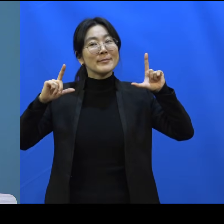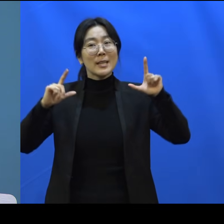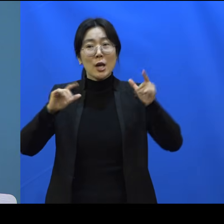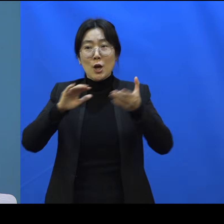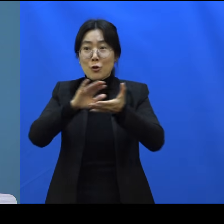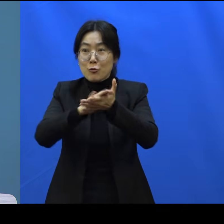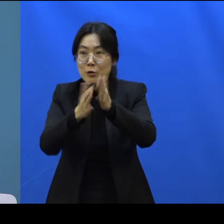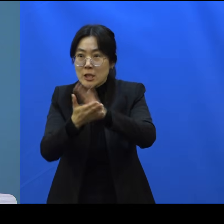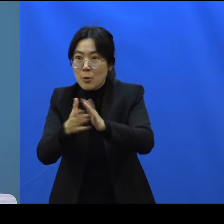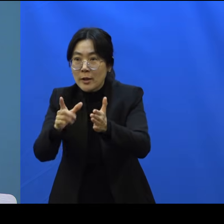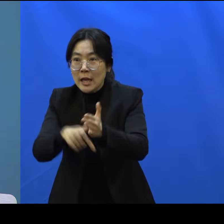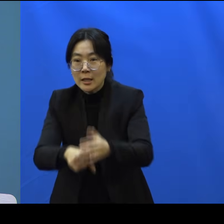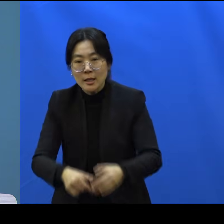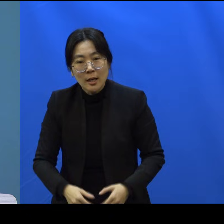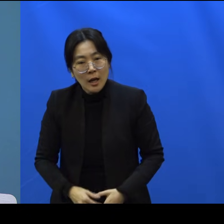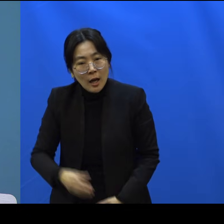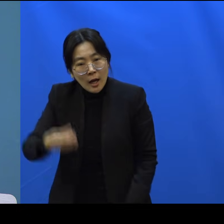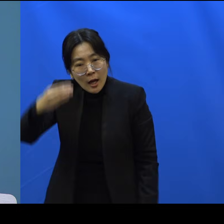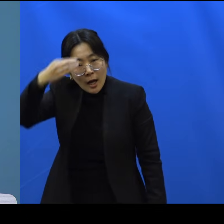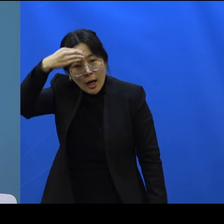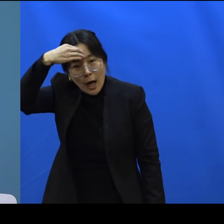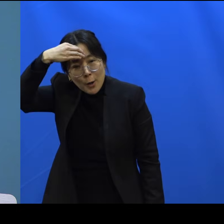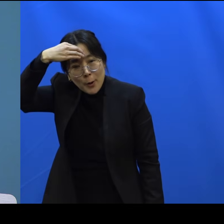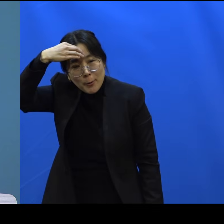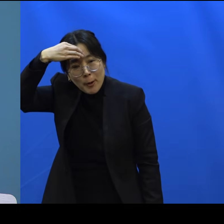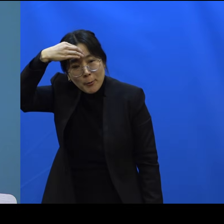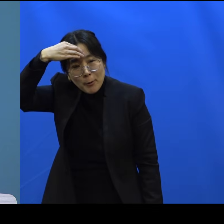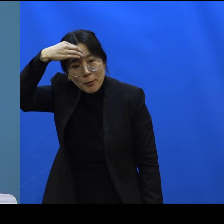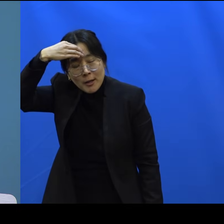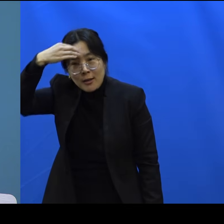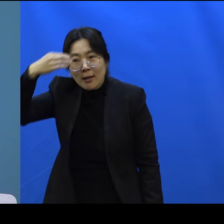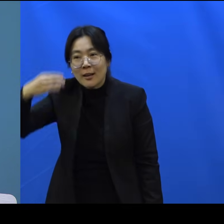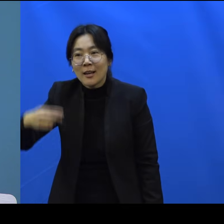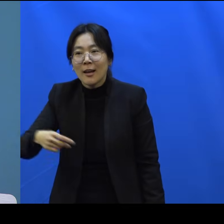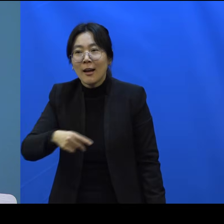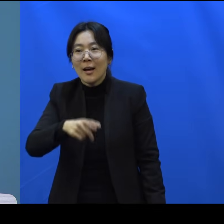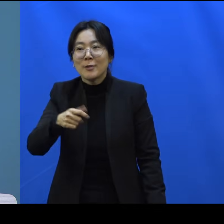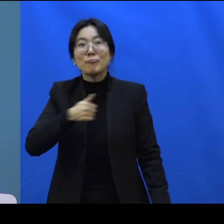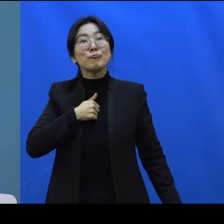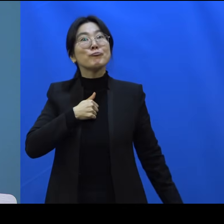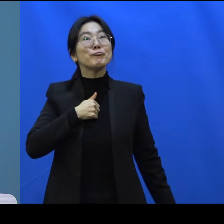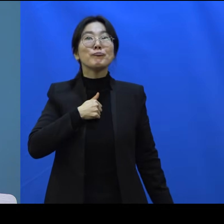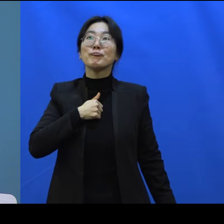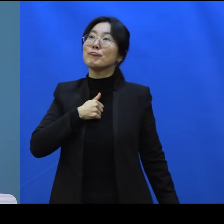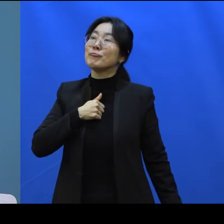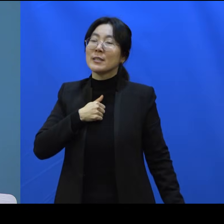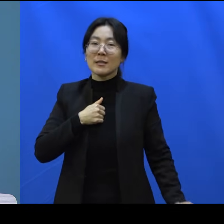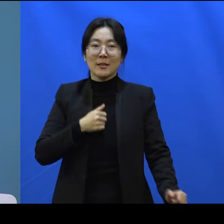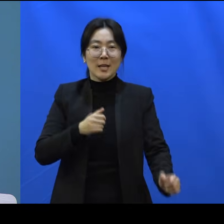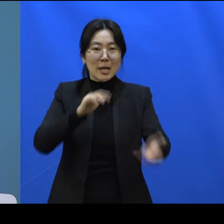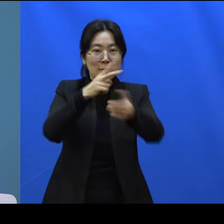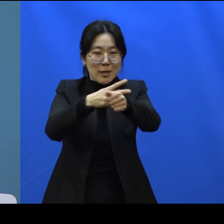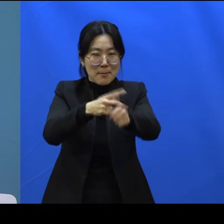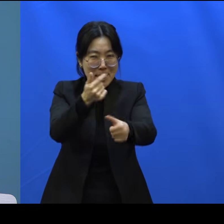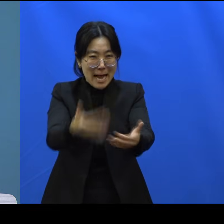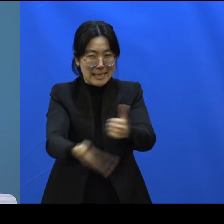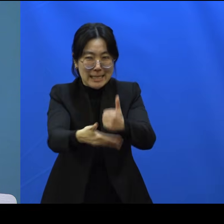때가 참, 그죠? 막 사랑만 받고 막 인정해주고 잘한다 그러니까 뭐 내 도장 받고 오니까 잘하는 줄 아는